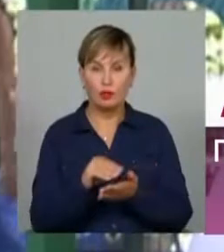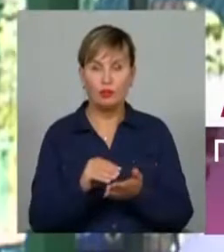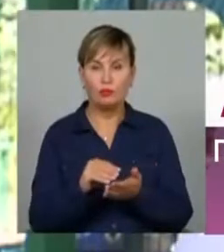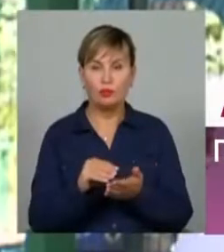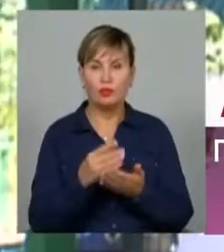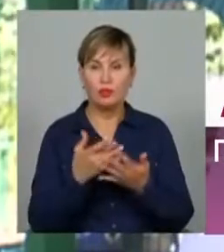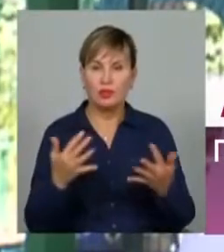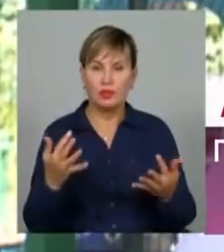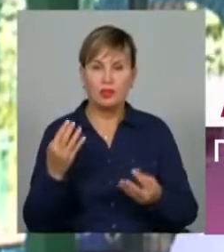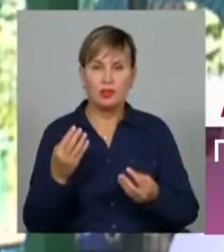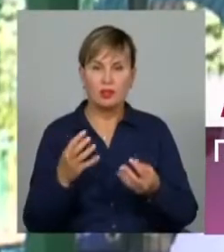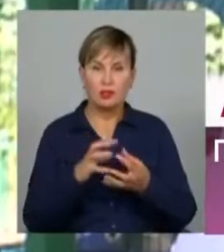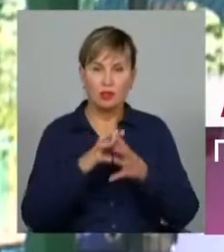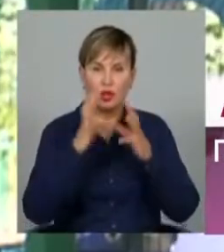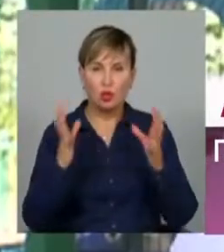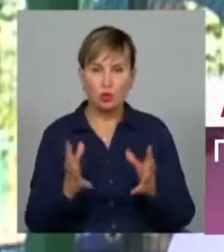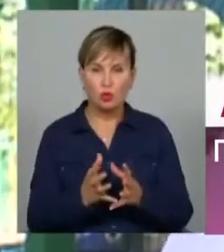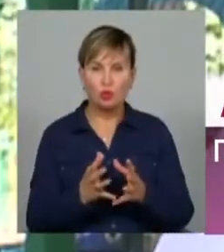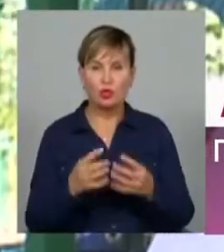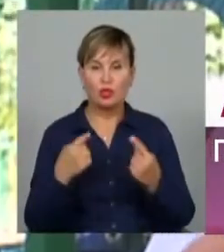татами, закупили груши, помогаем